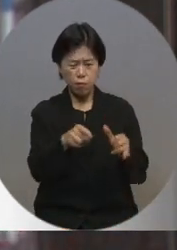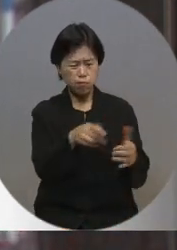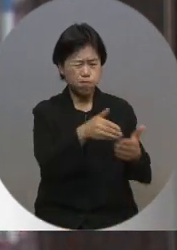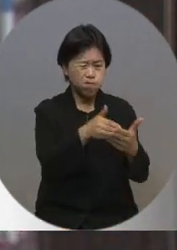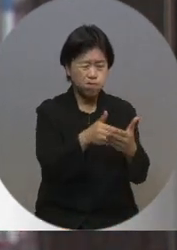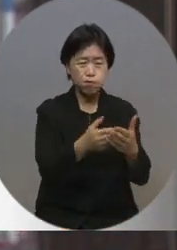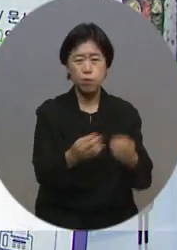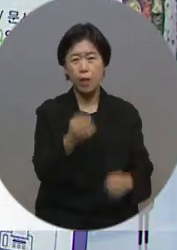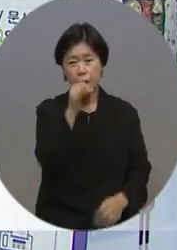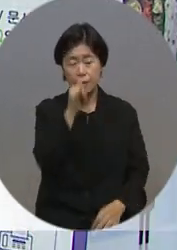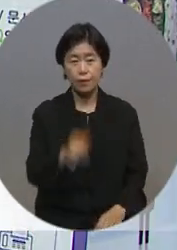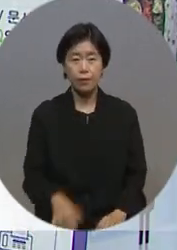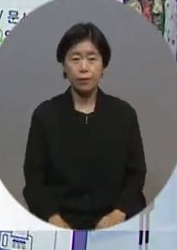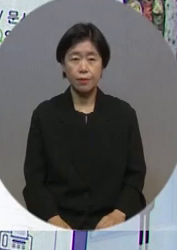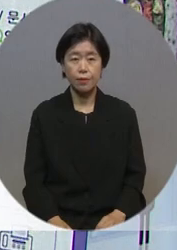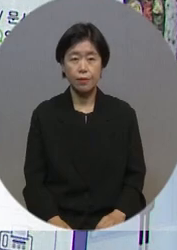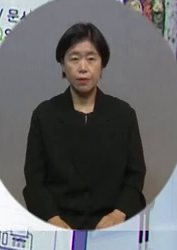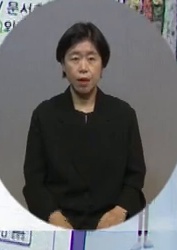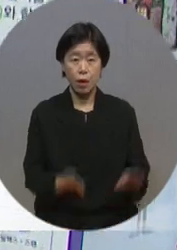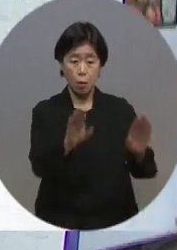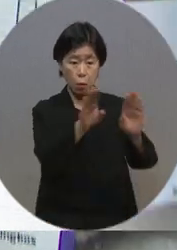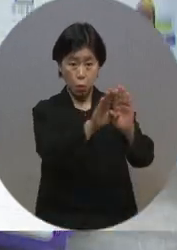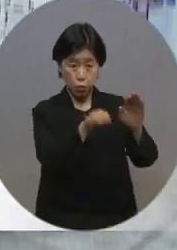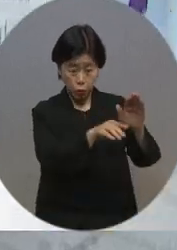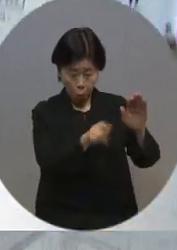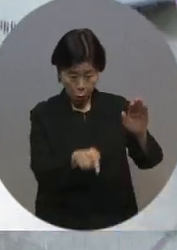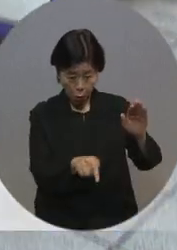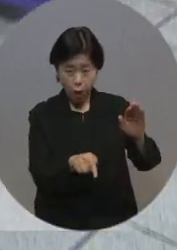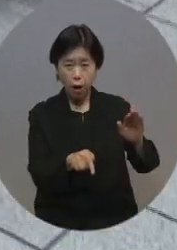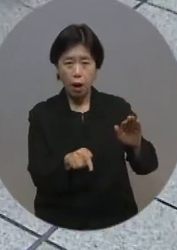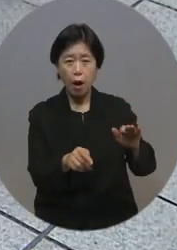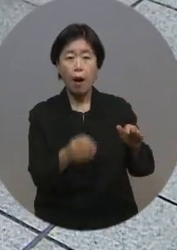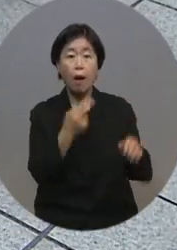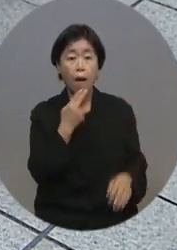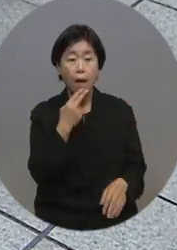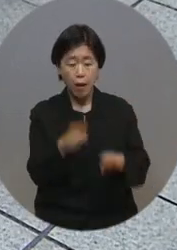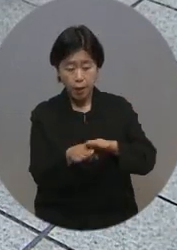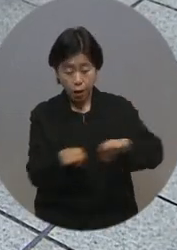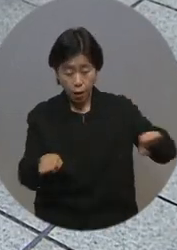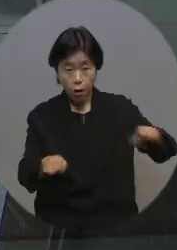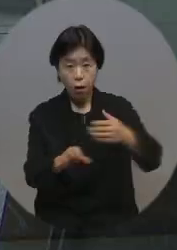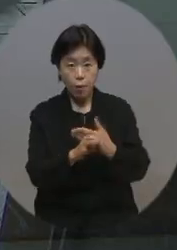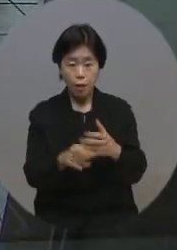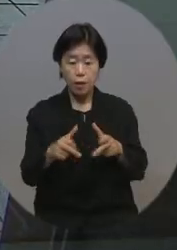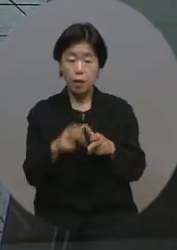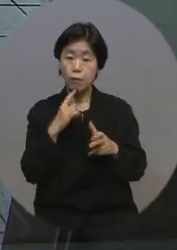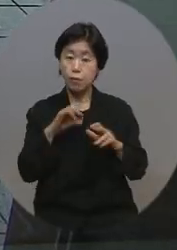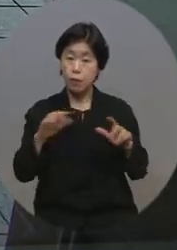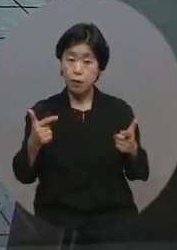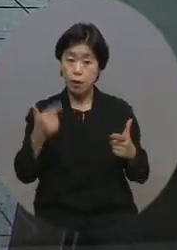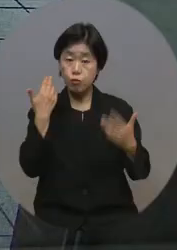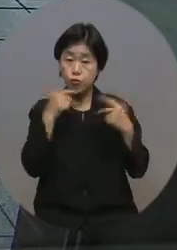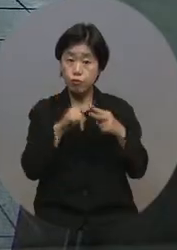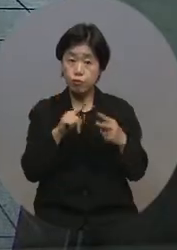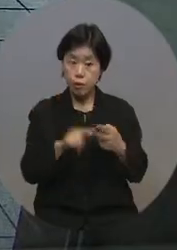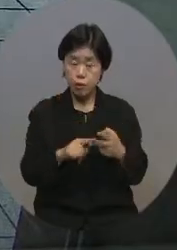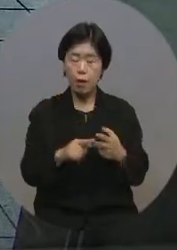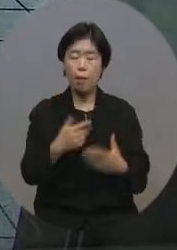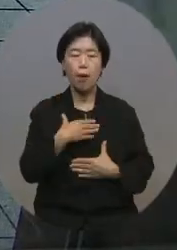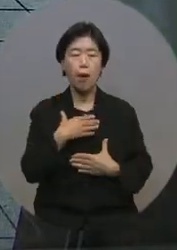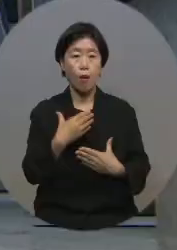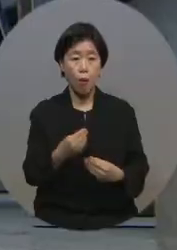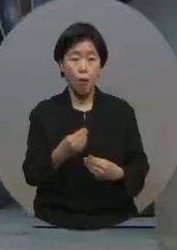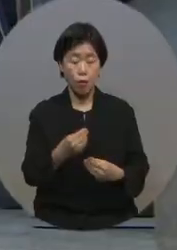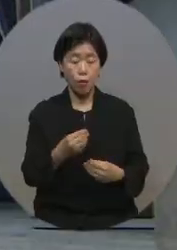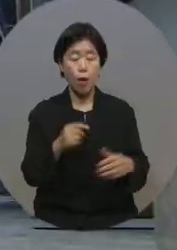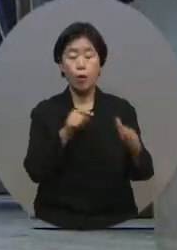뿐입니다. 출입구에 턱을 없애고 경사로가 설치되면 장애인뿐만 아니라 누구나 편하게 고민 없이 방문할